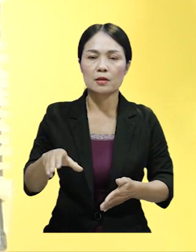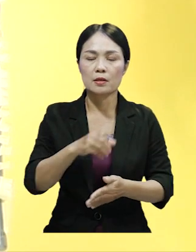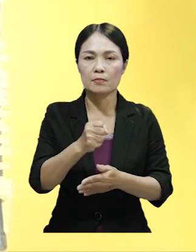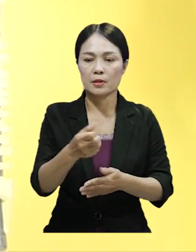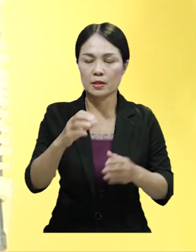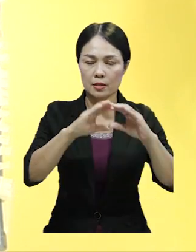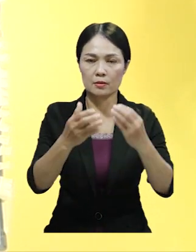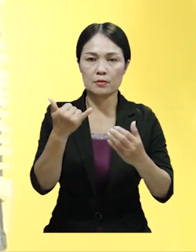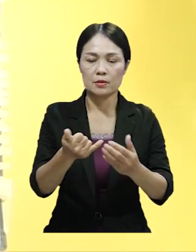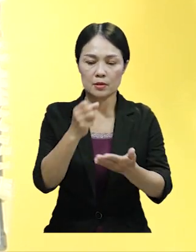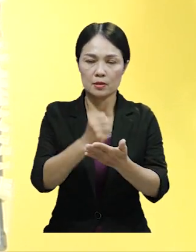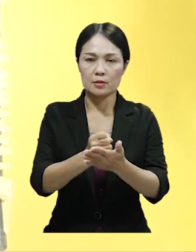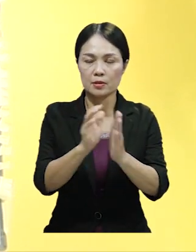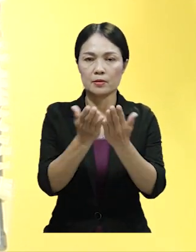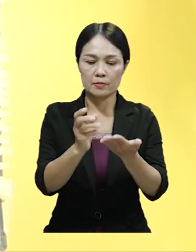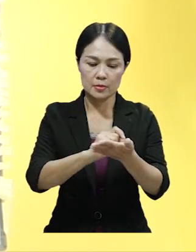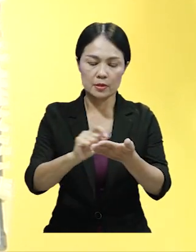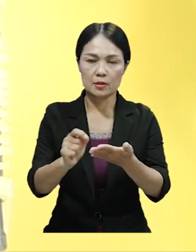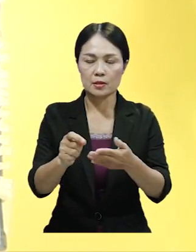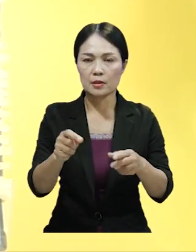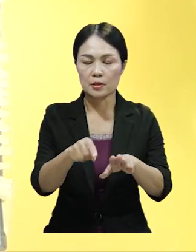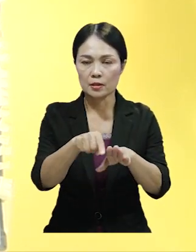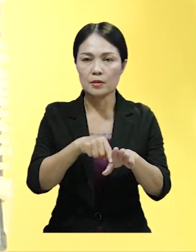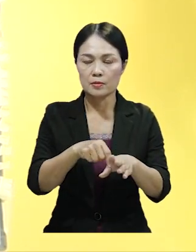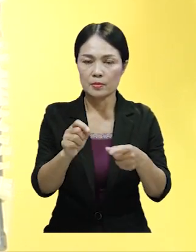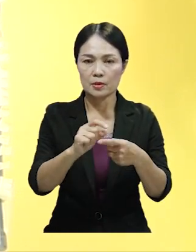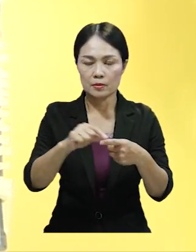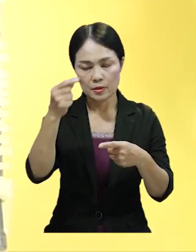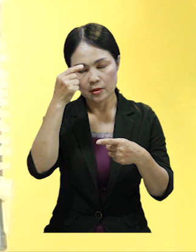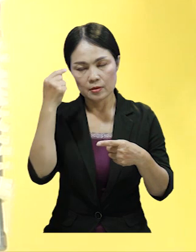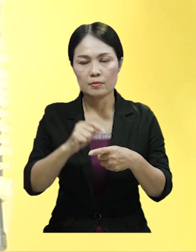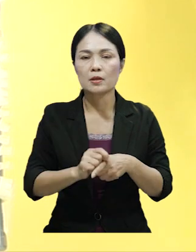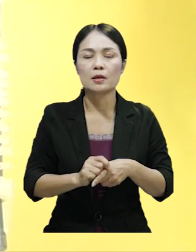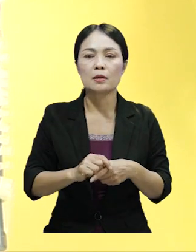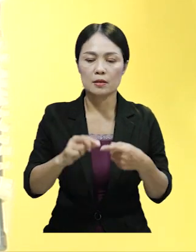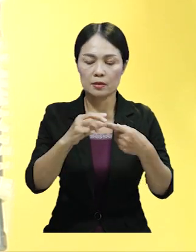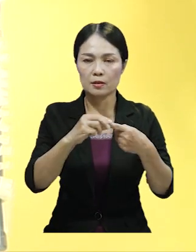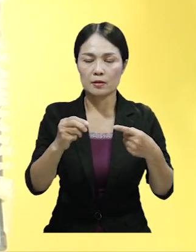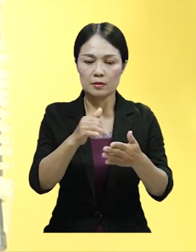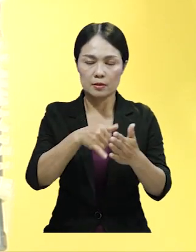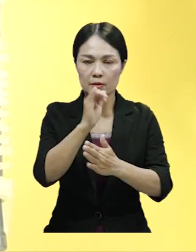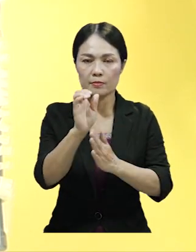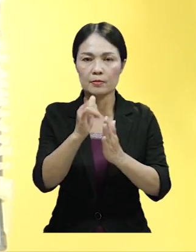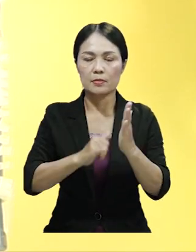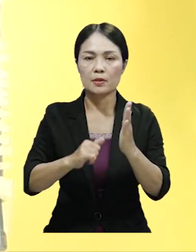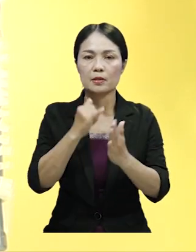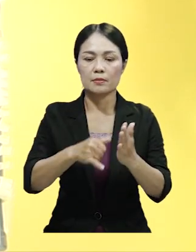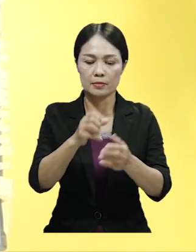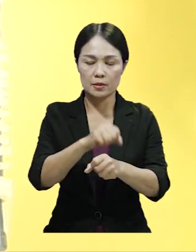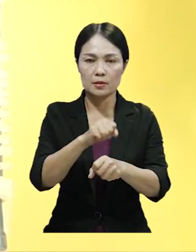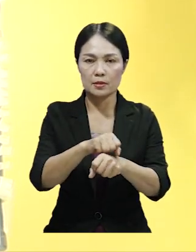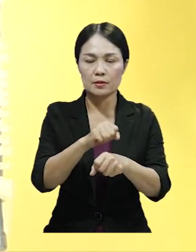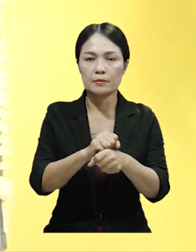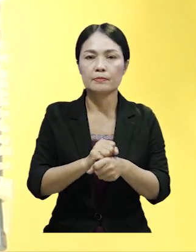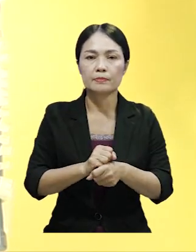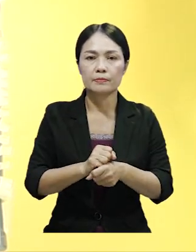ញ្ចឹងកូនត្រៀមសៀវភៅពុម្ពសៀវភៅសរសេរបិចបន្ទាត់ខ្មៅដៃអីព្រមទាំងក្រដាសព្រៀងផងណាកូនណាព្រោះមានកិច្ចការខ្លះលោកគ្